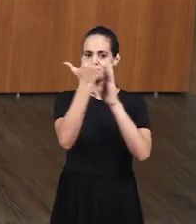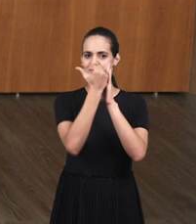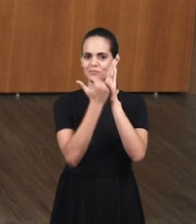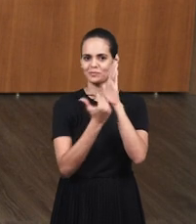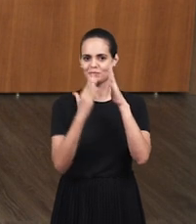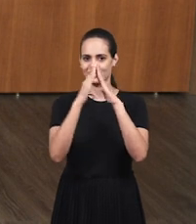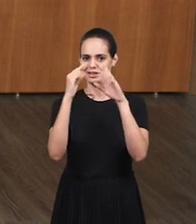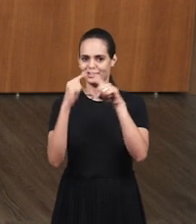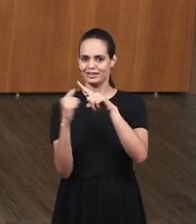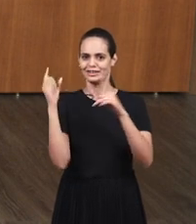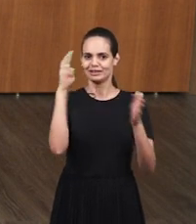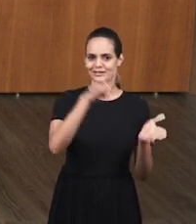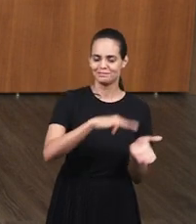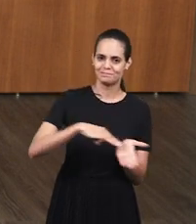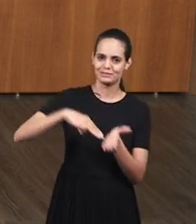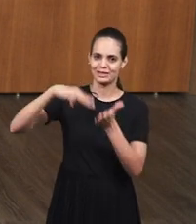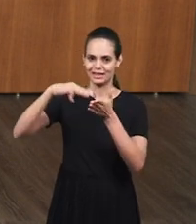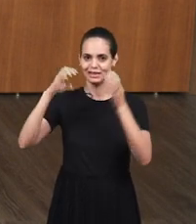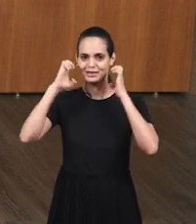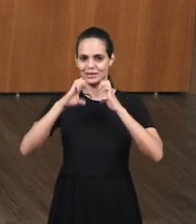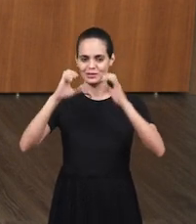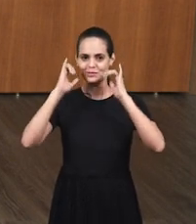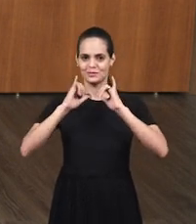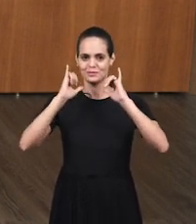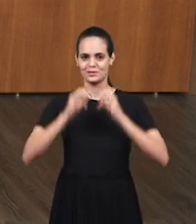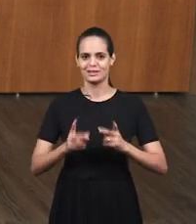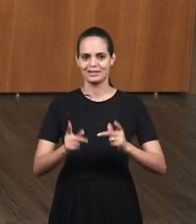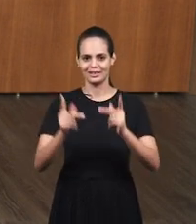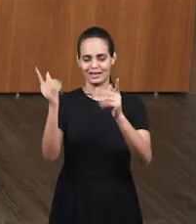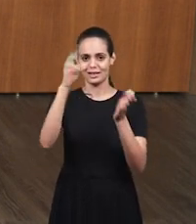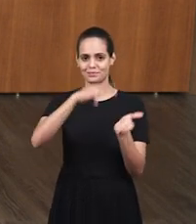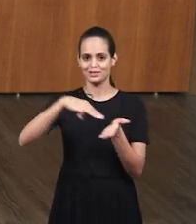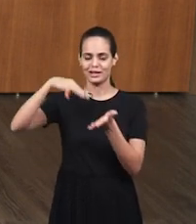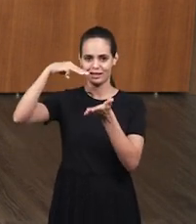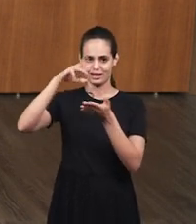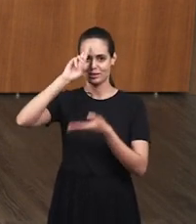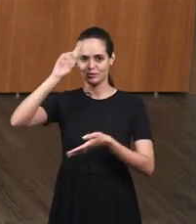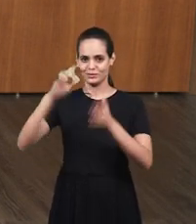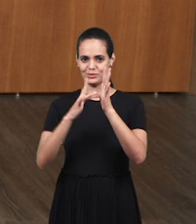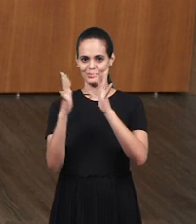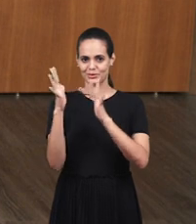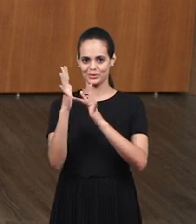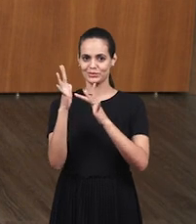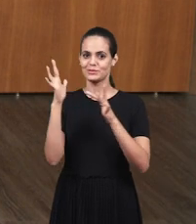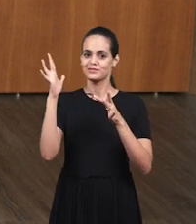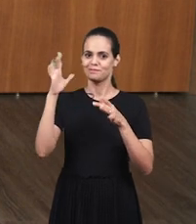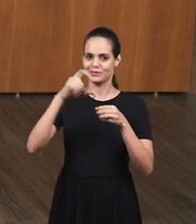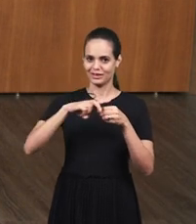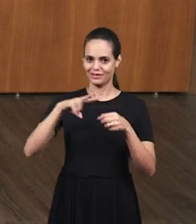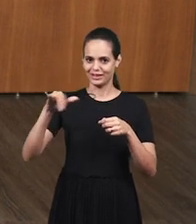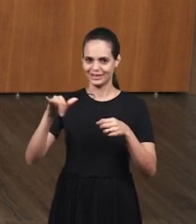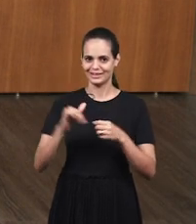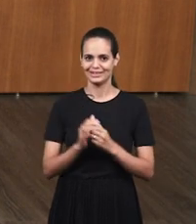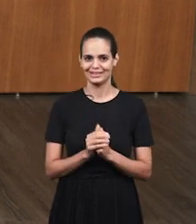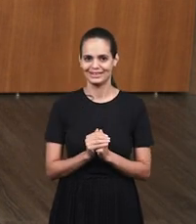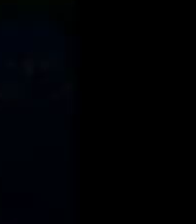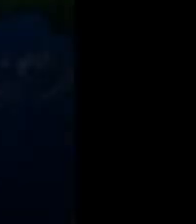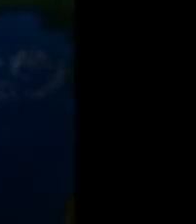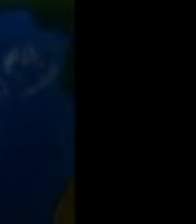программой христианской церкви Маранафа, провозглашая вечное Евангелие. Маранафа, Господь Иисус грядет.